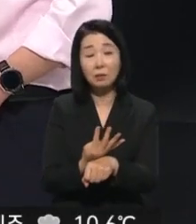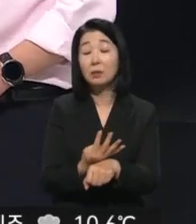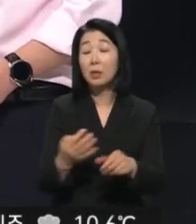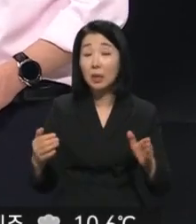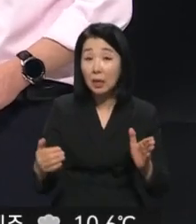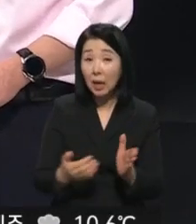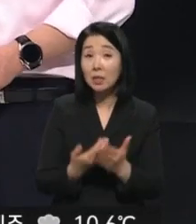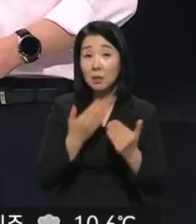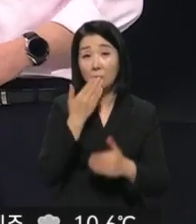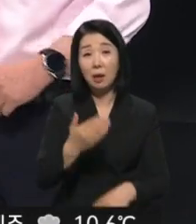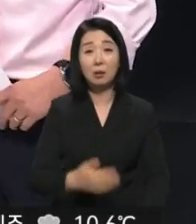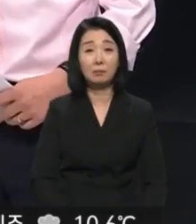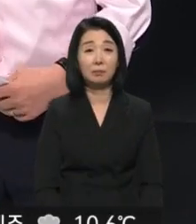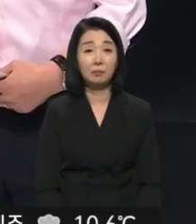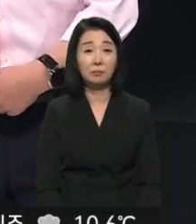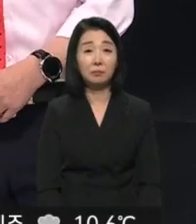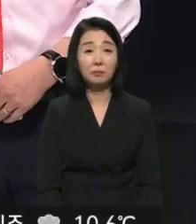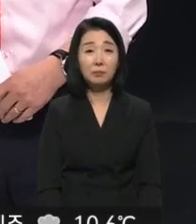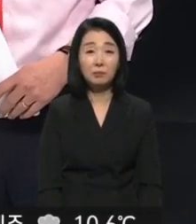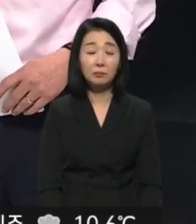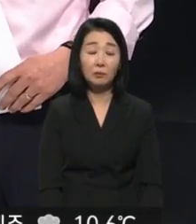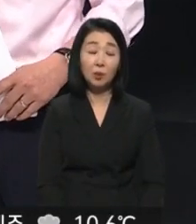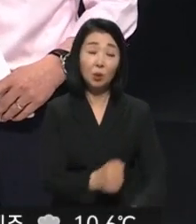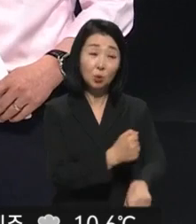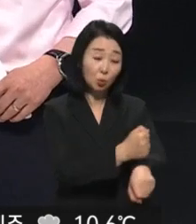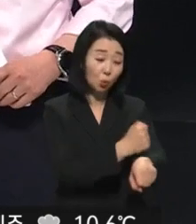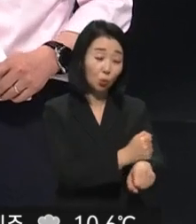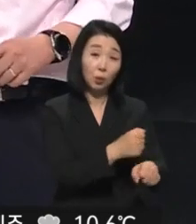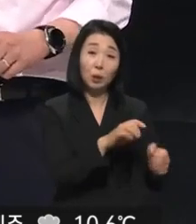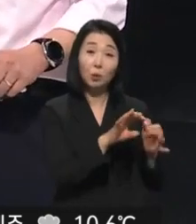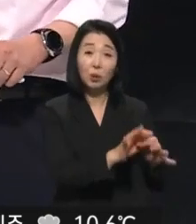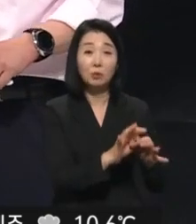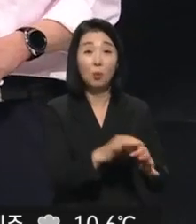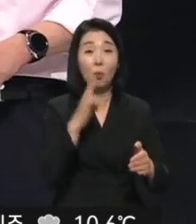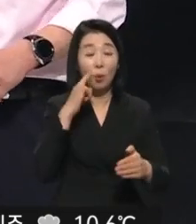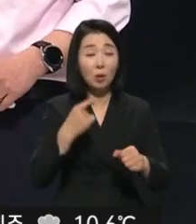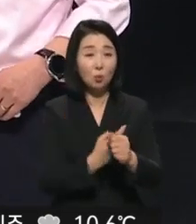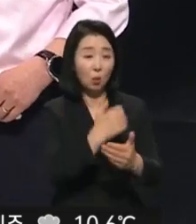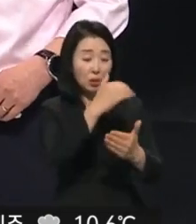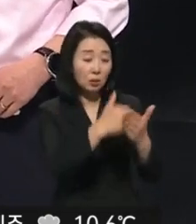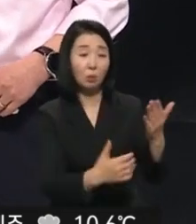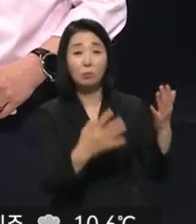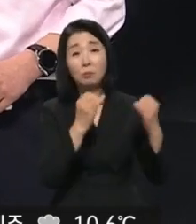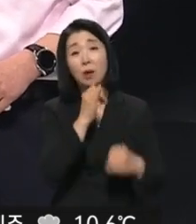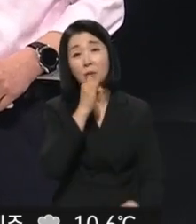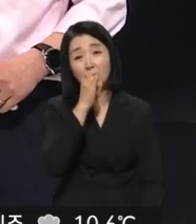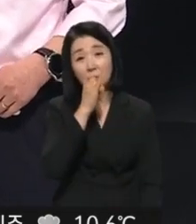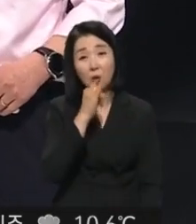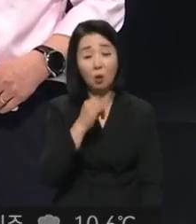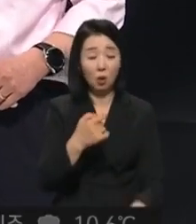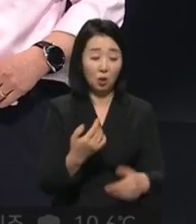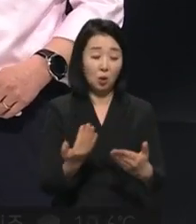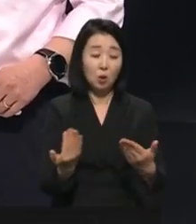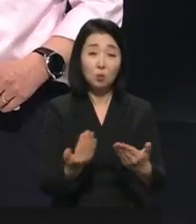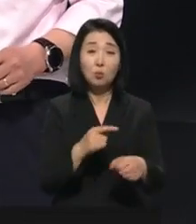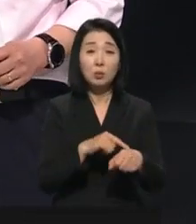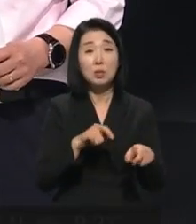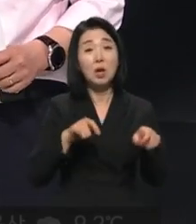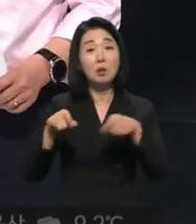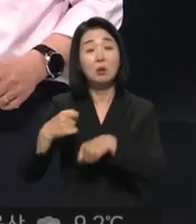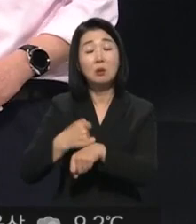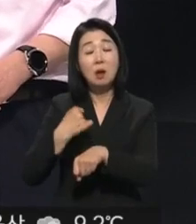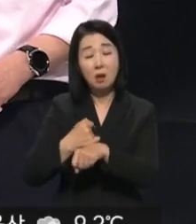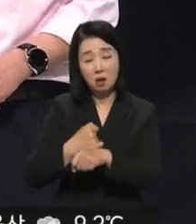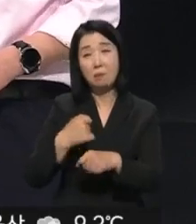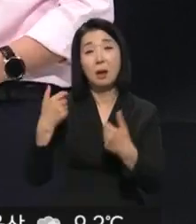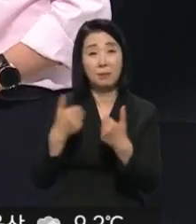64시간 근로가 가능합니다. 노동계가 현재도 예외 조항이 차고 넘친다며 근로시간 연장에 반대한